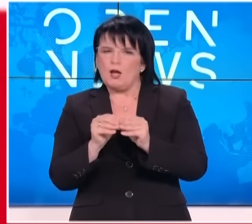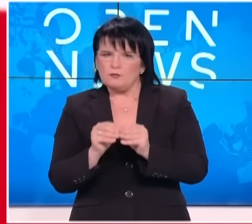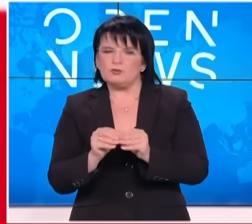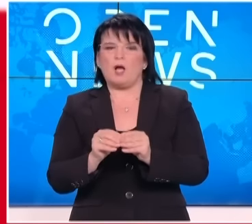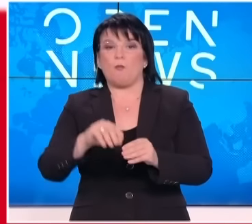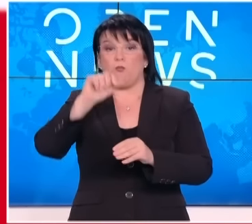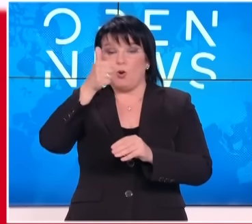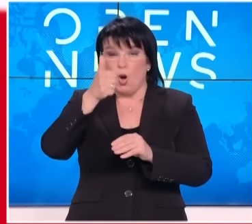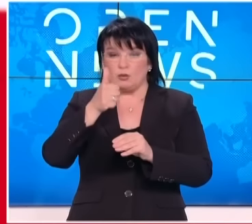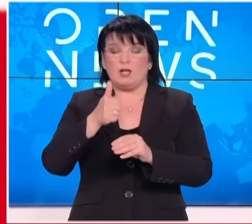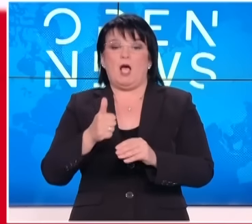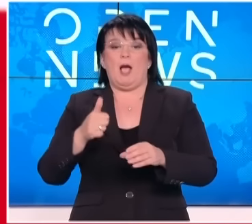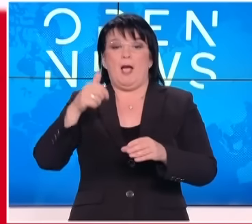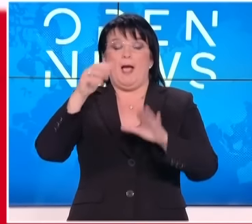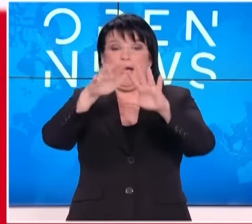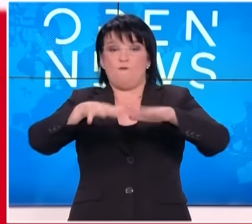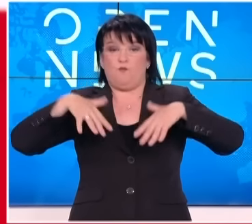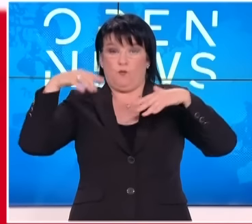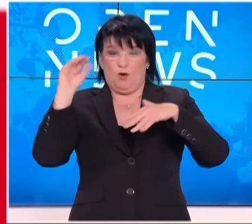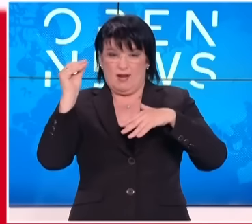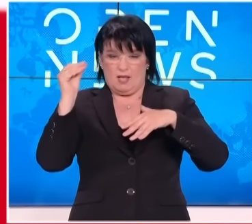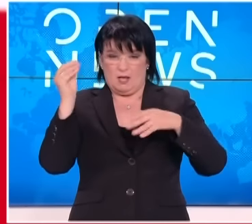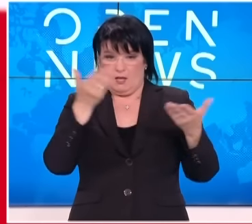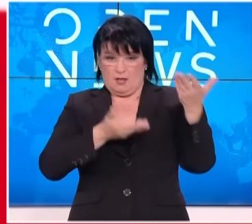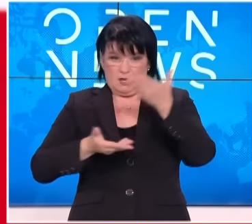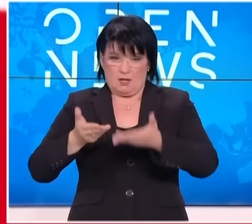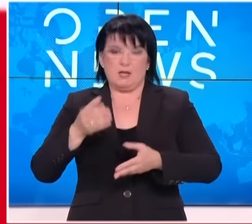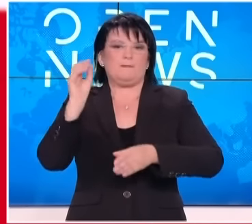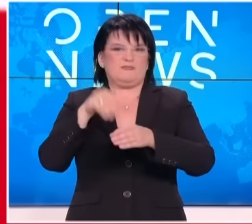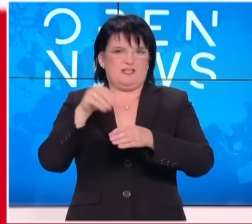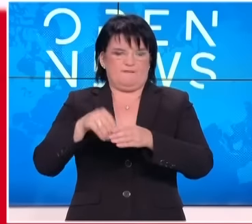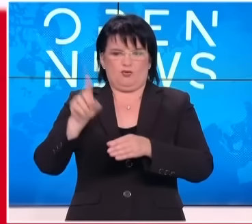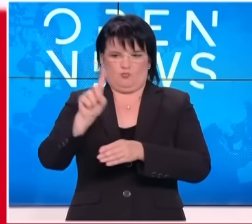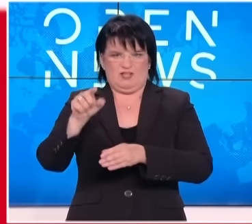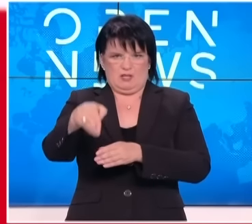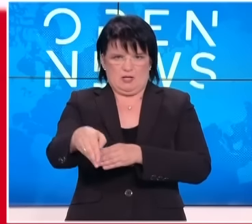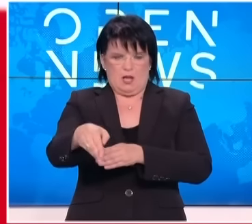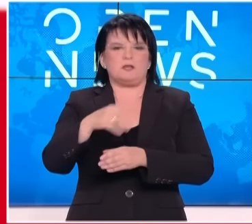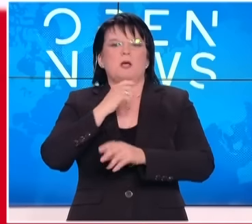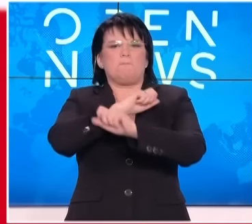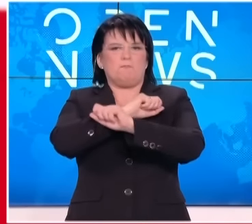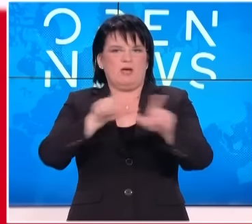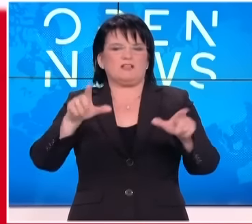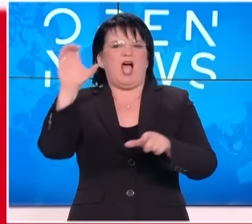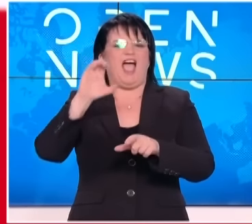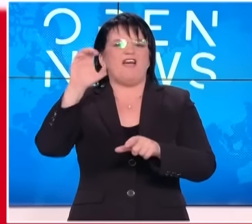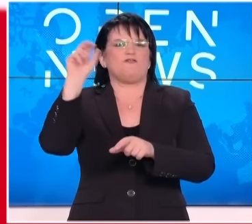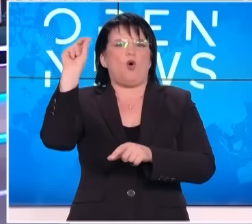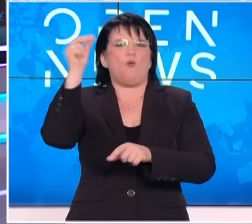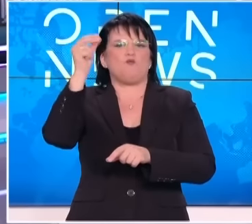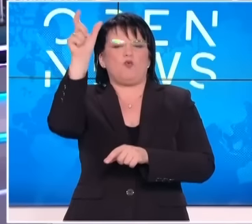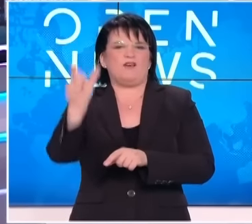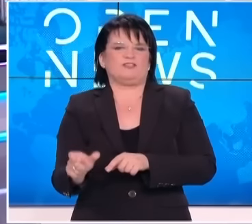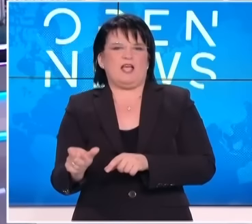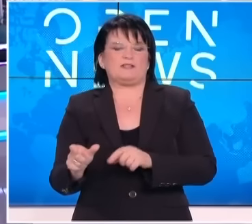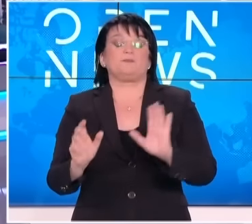διαμορφώθηκαν μέσα σστο ευρωκοινοβούλιο για το οποίο ψηφίζουμε την κυριακή και στέλνουμε ευρωβουλευτές εκεί